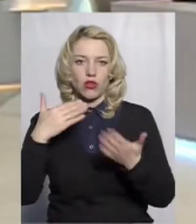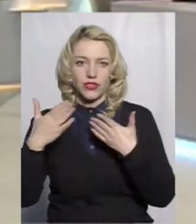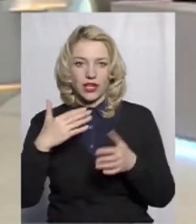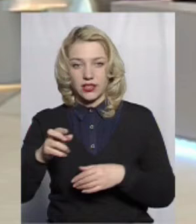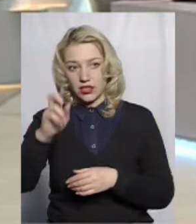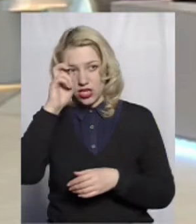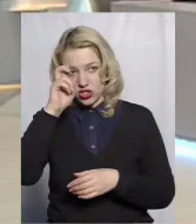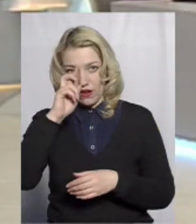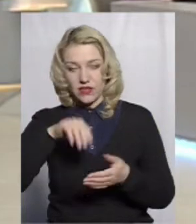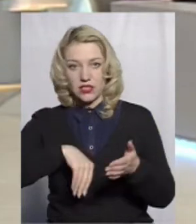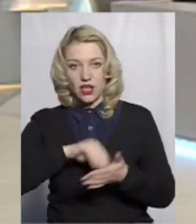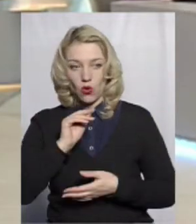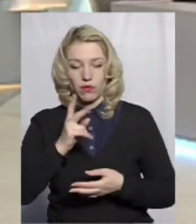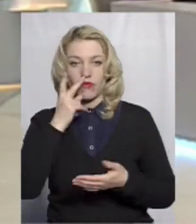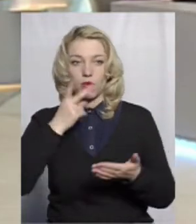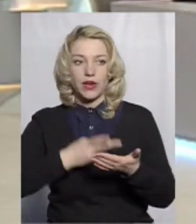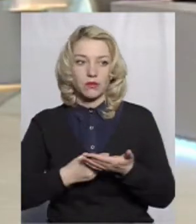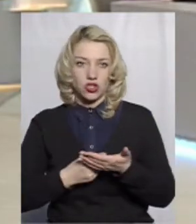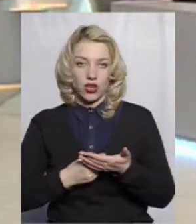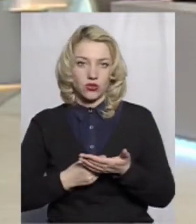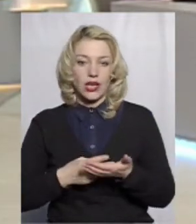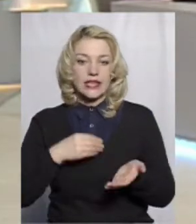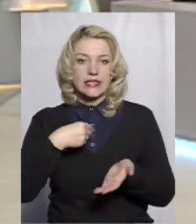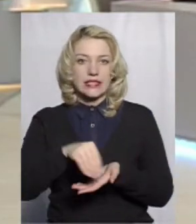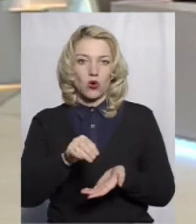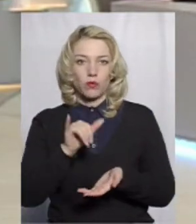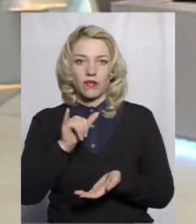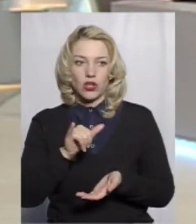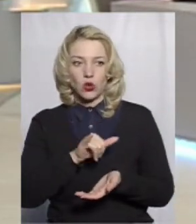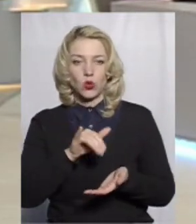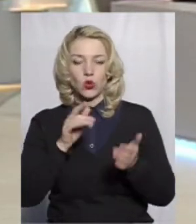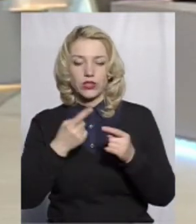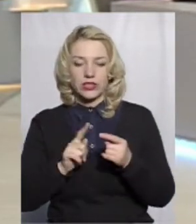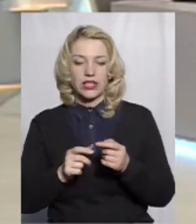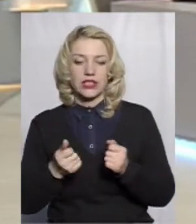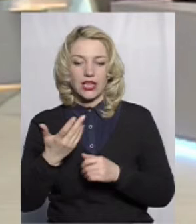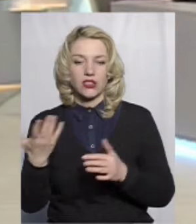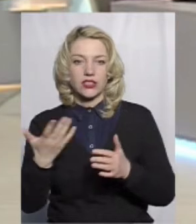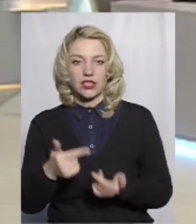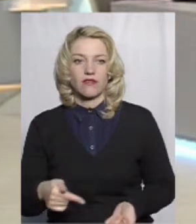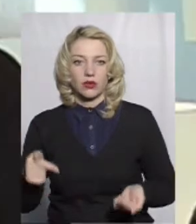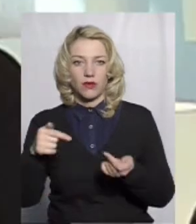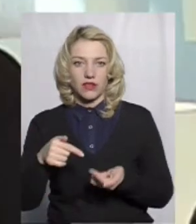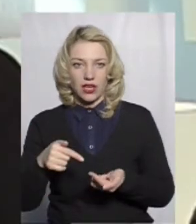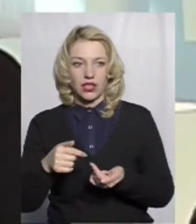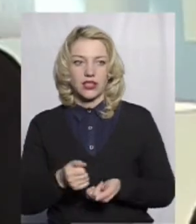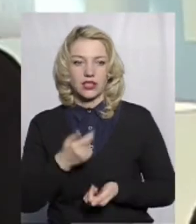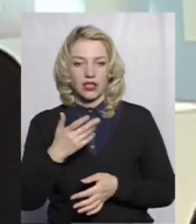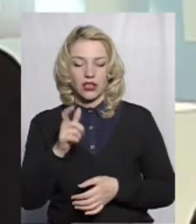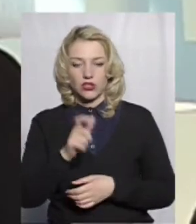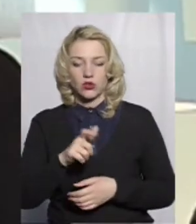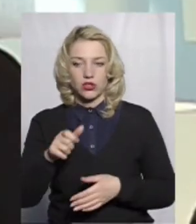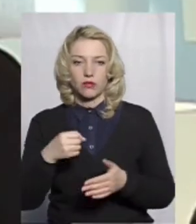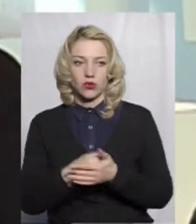Державні закупівлі передбачають закупівлі у тій кількості, яка відповідає кількості осіб